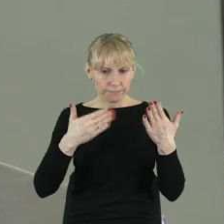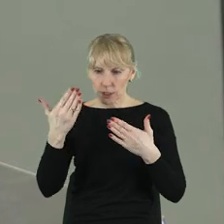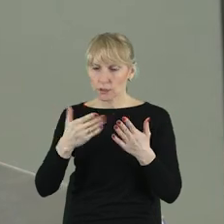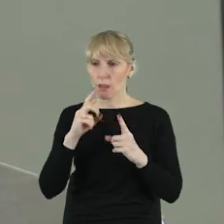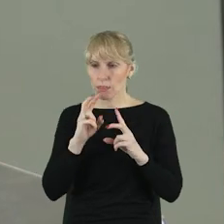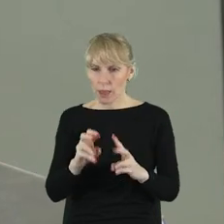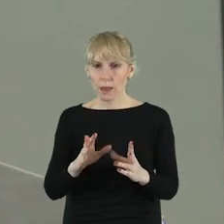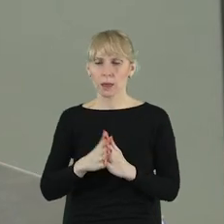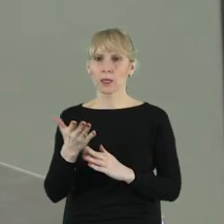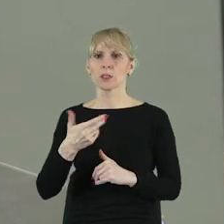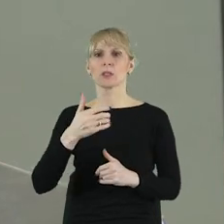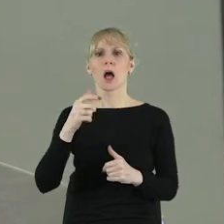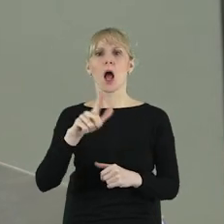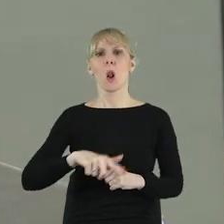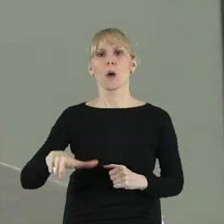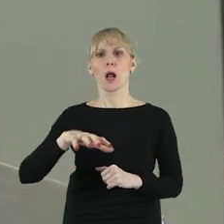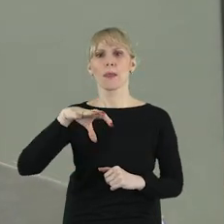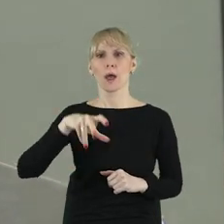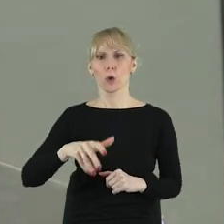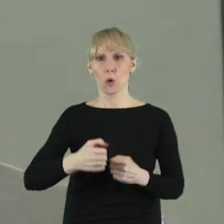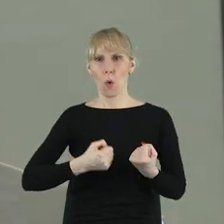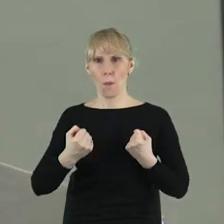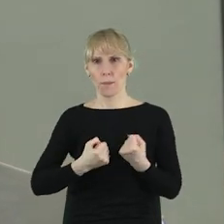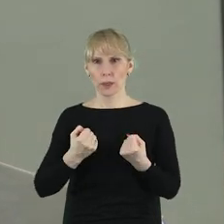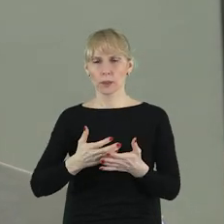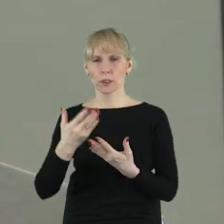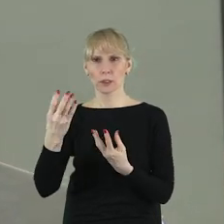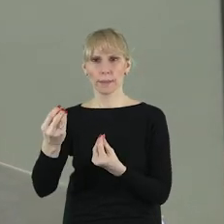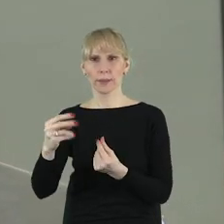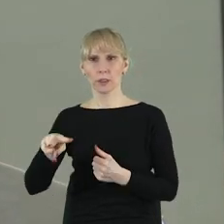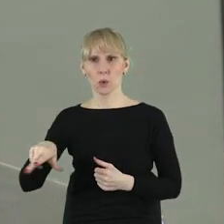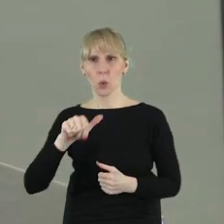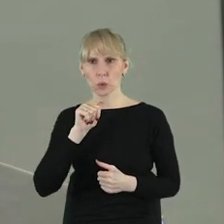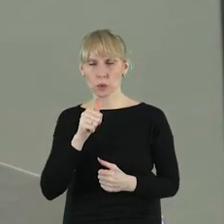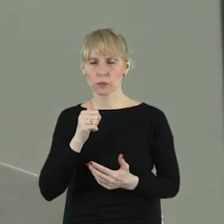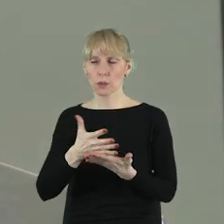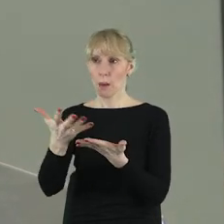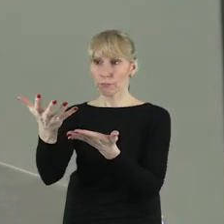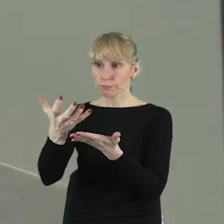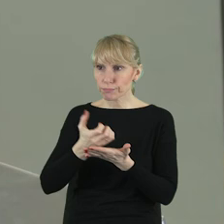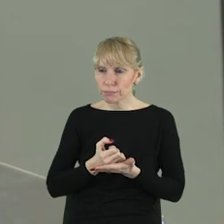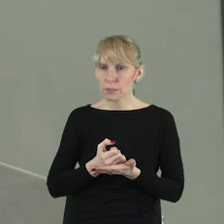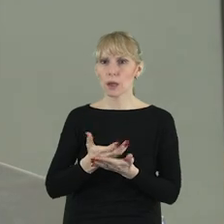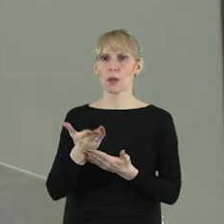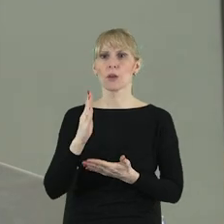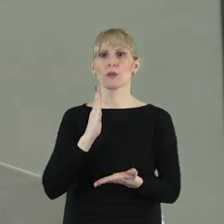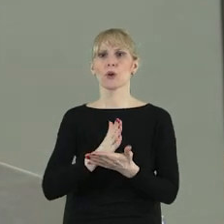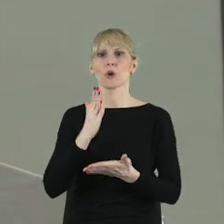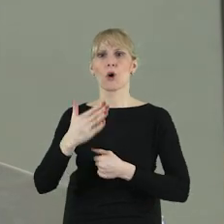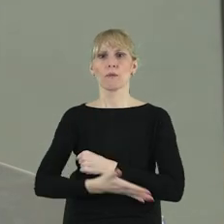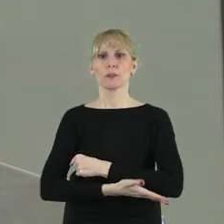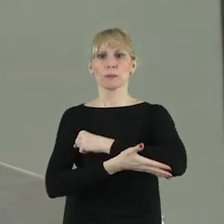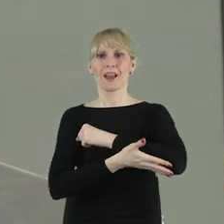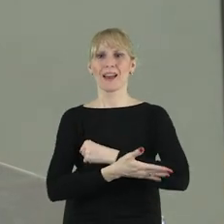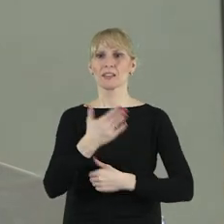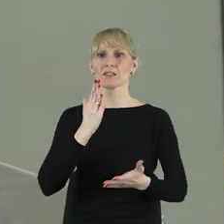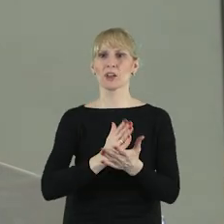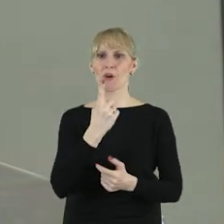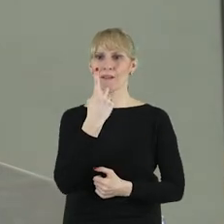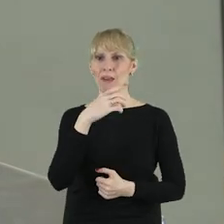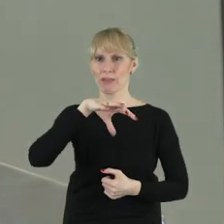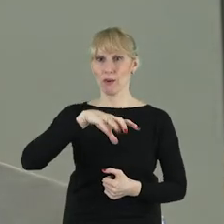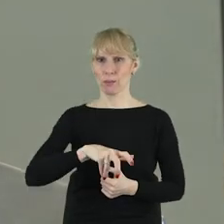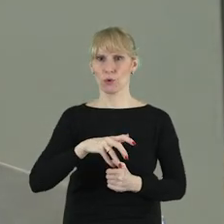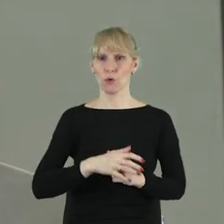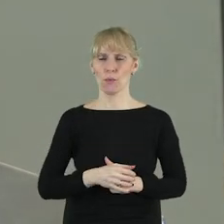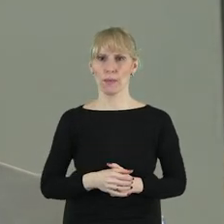że jeżeli lokalna grupa działania powstanie, to ze środków unijnych na danym terenie tylko można będzie wspierać jedną z nich.